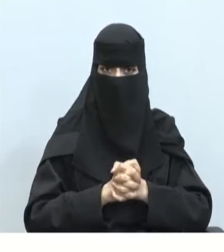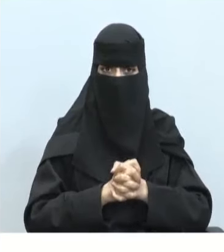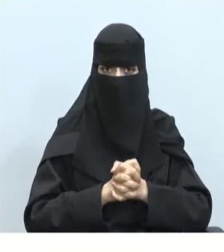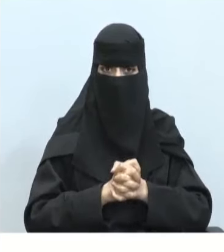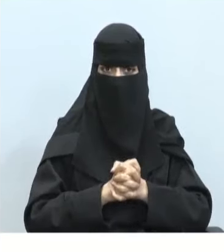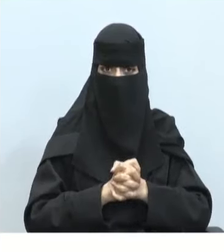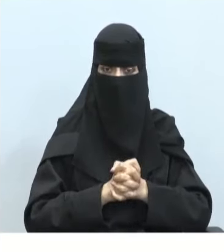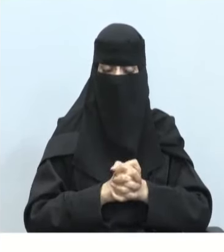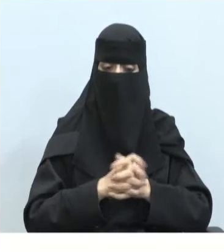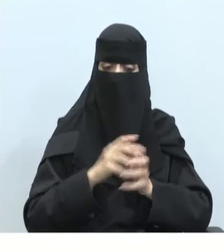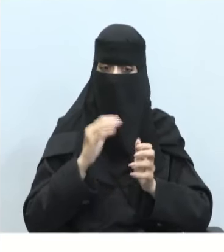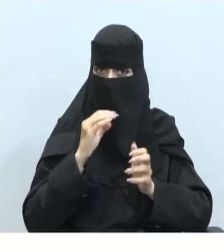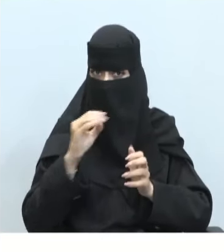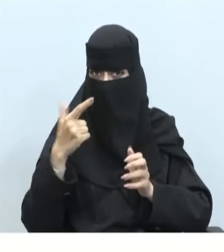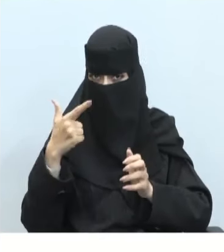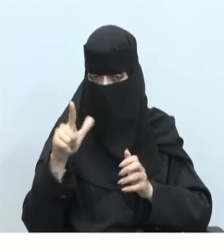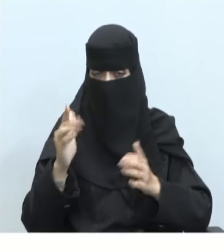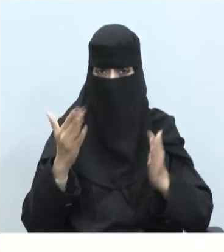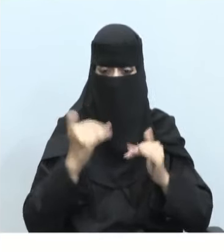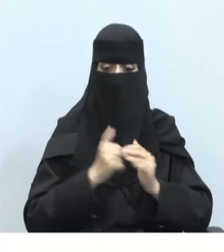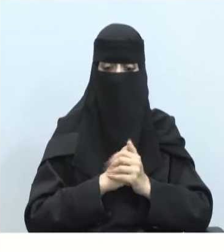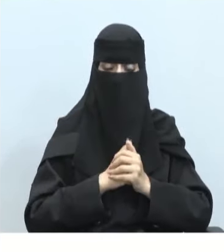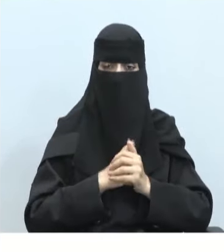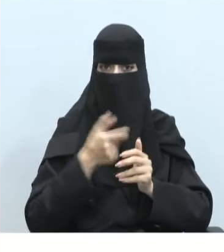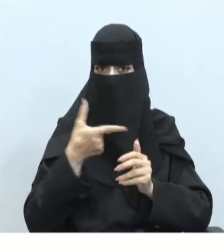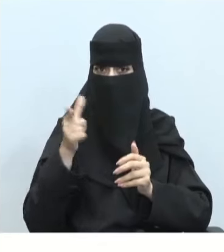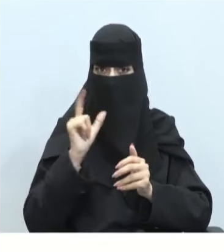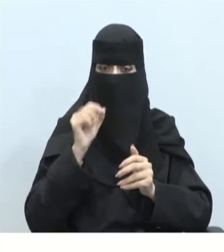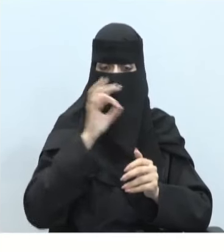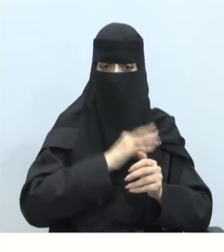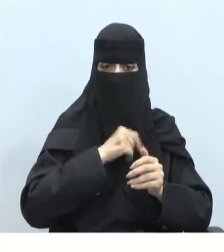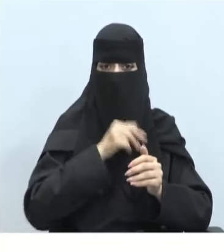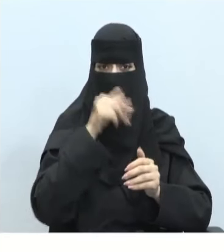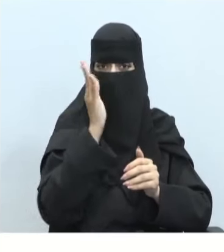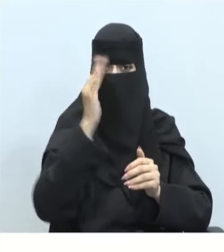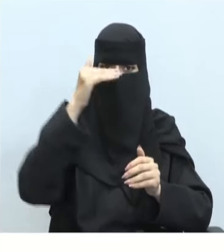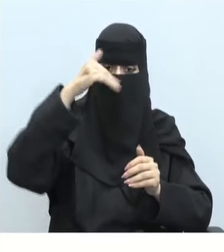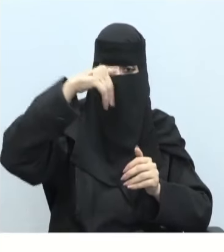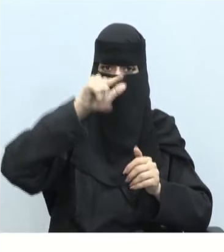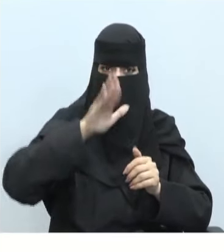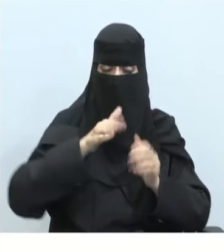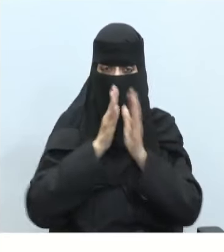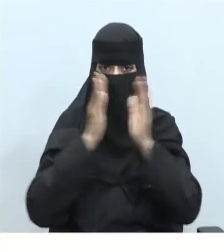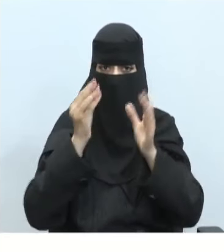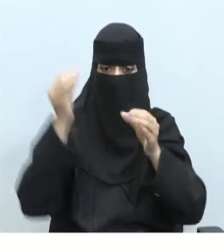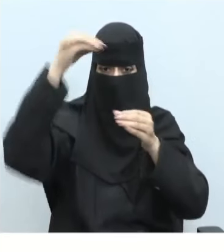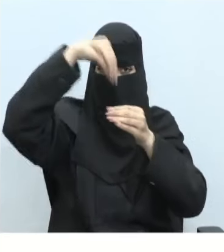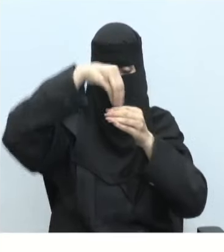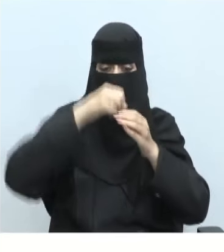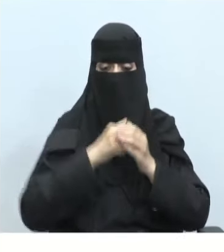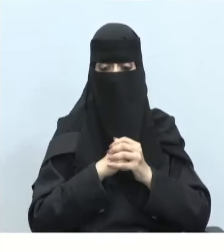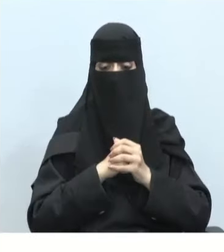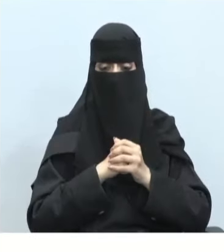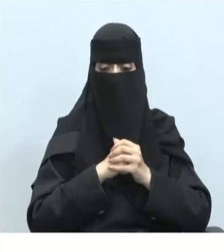المستند احسنتم الاجابه صحيحه كانت من فوائد تغيير اتجاه النص فعلا هو توفير المساحه داخل